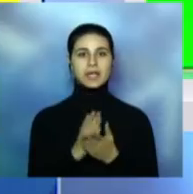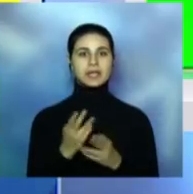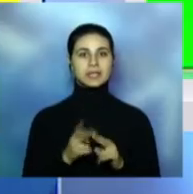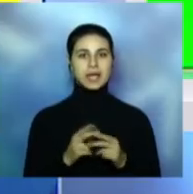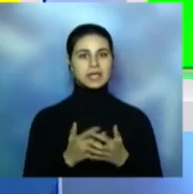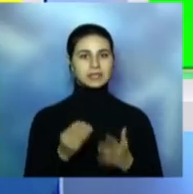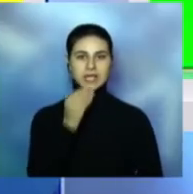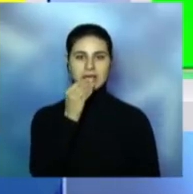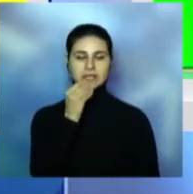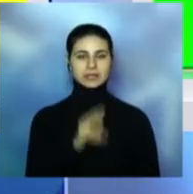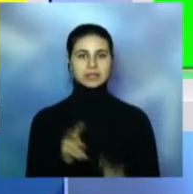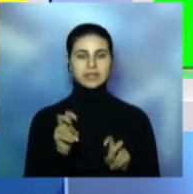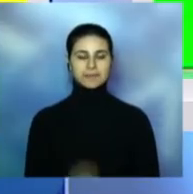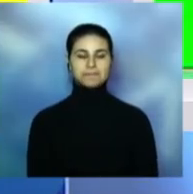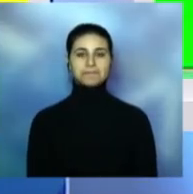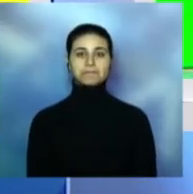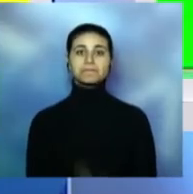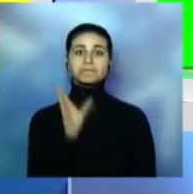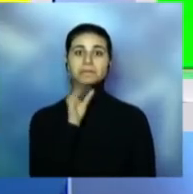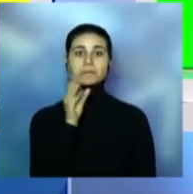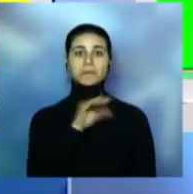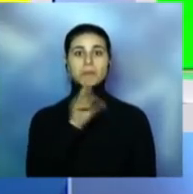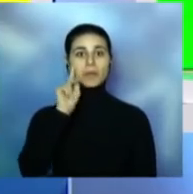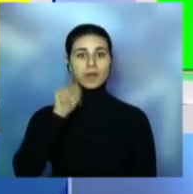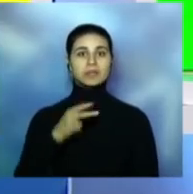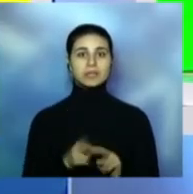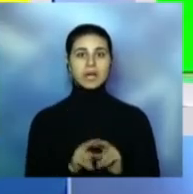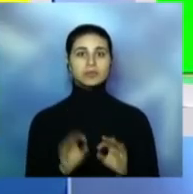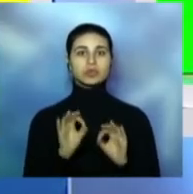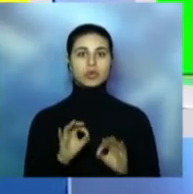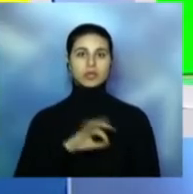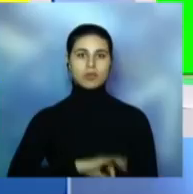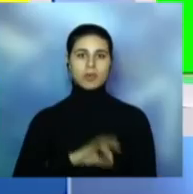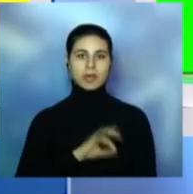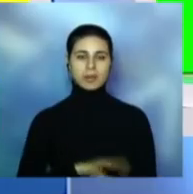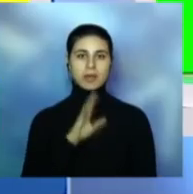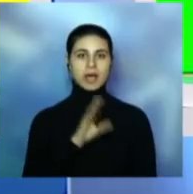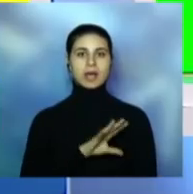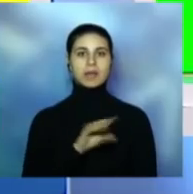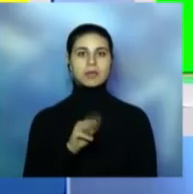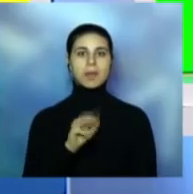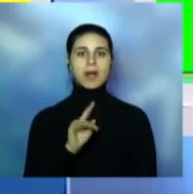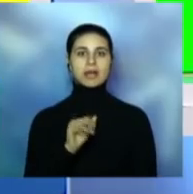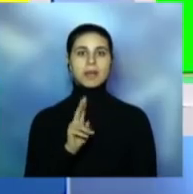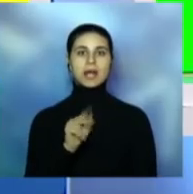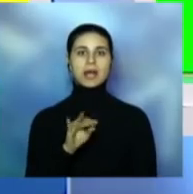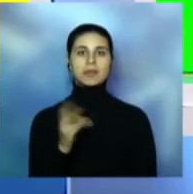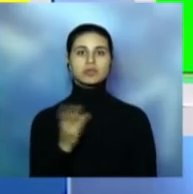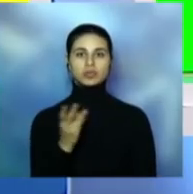თუ ის კერძი. მით უფრო მაშინ თუ ვიცით ამ პროდუქტების სწორად მოხმარება. ქალბატონი მარიამ კაკაბაძე